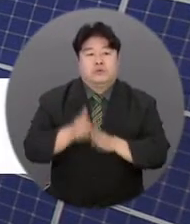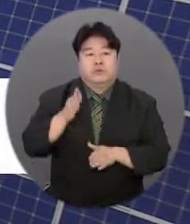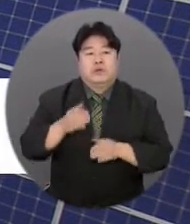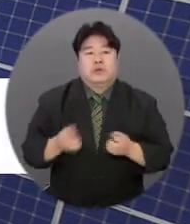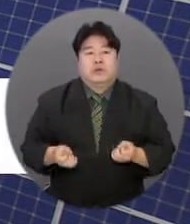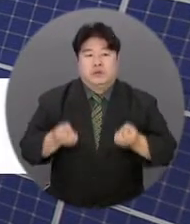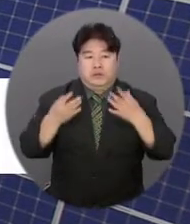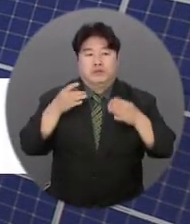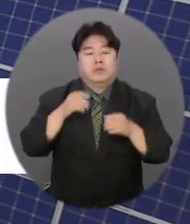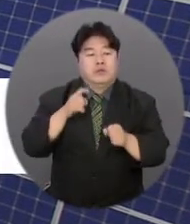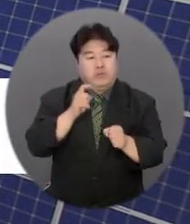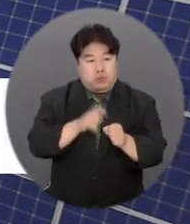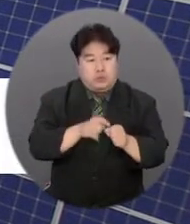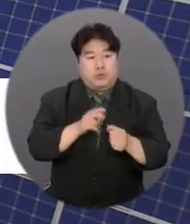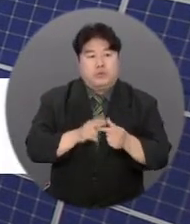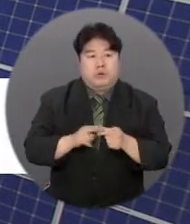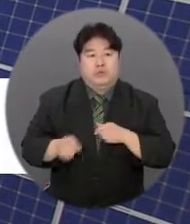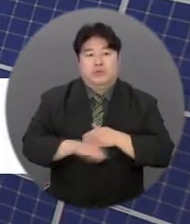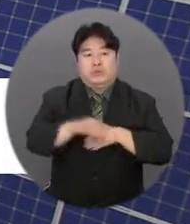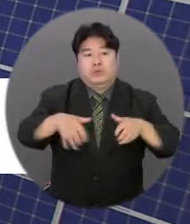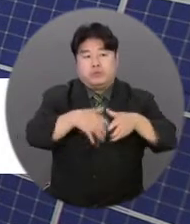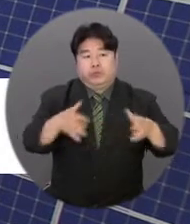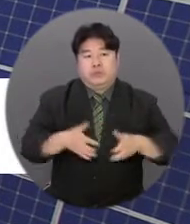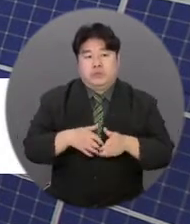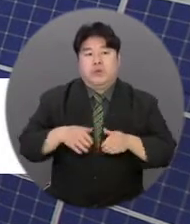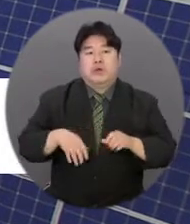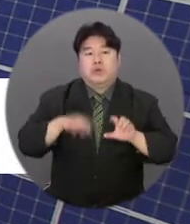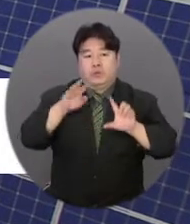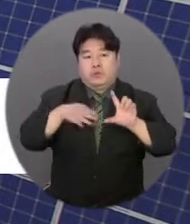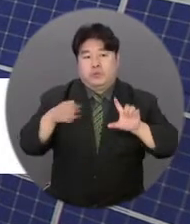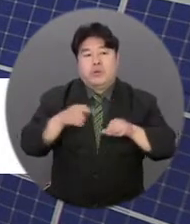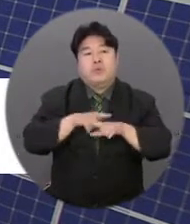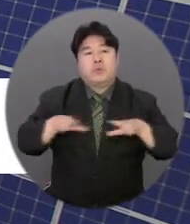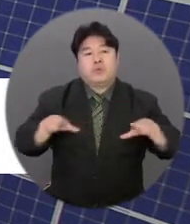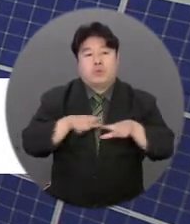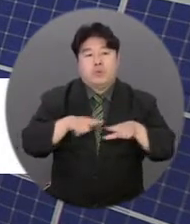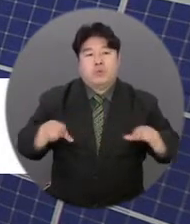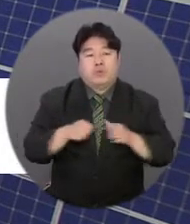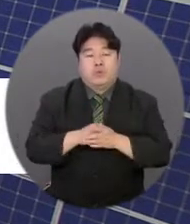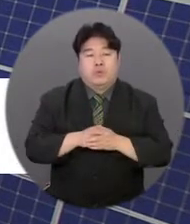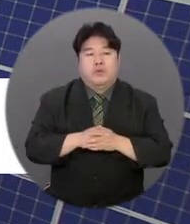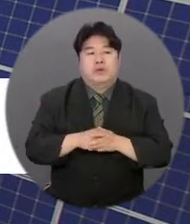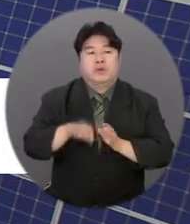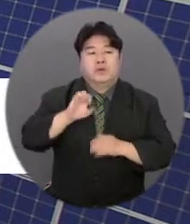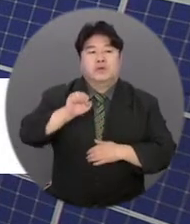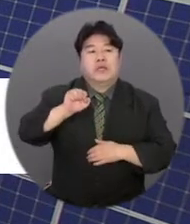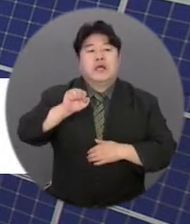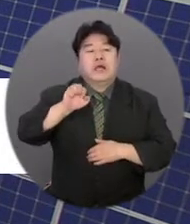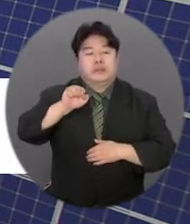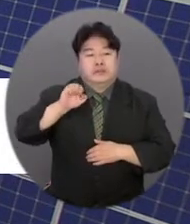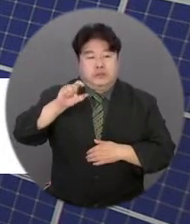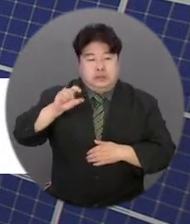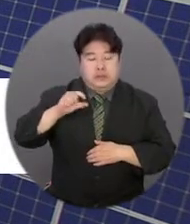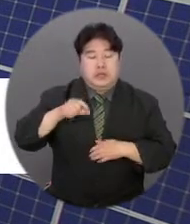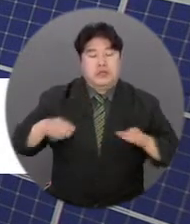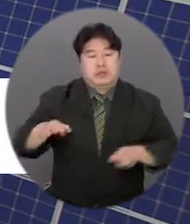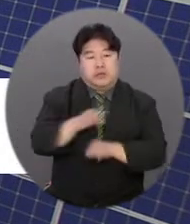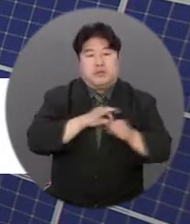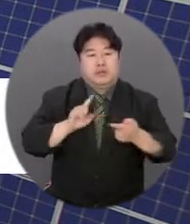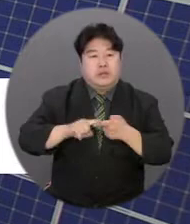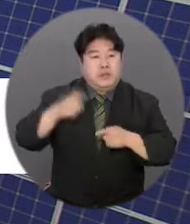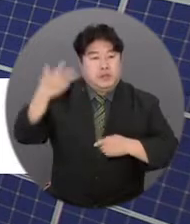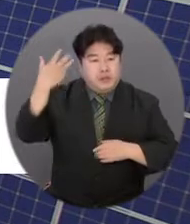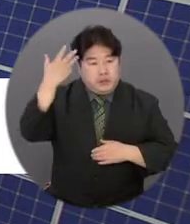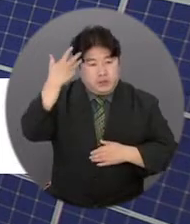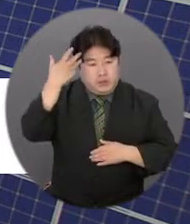하는 행사에 취재하고 저희 그룹이나 롯데마트에 평소에 ESG 경영에 대한 어떤